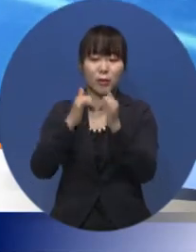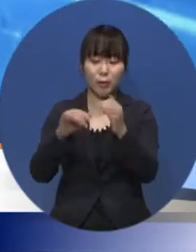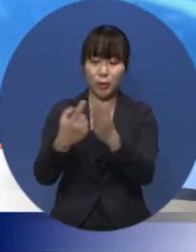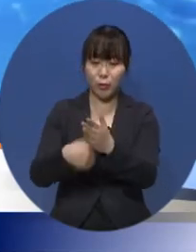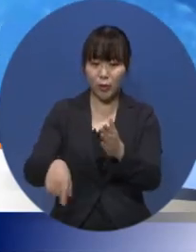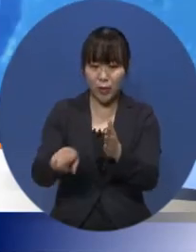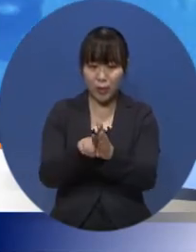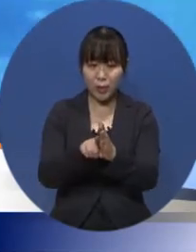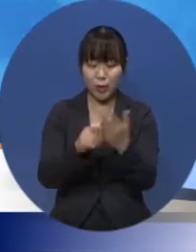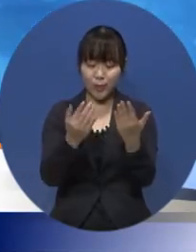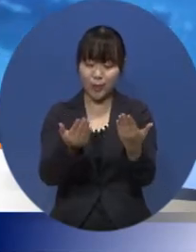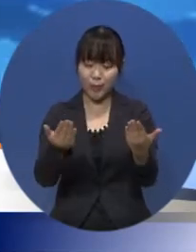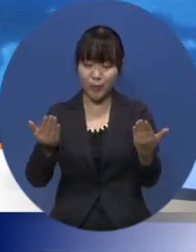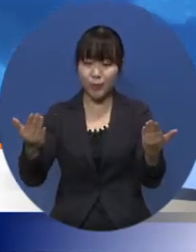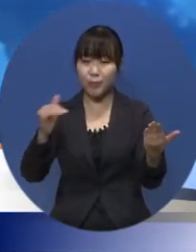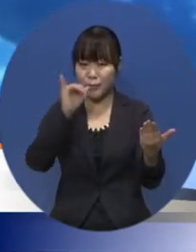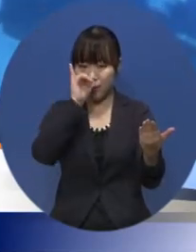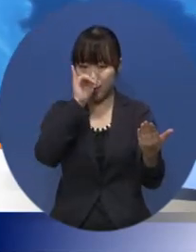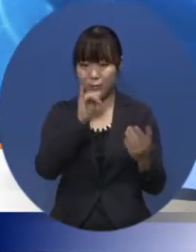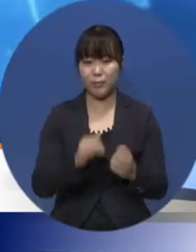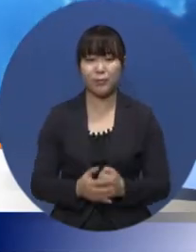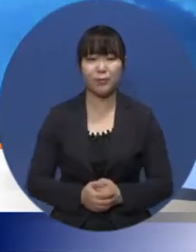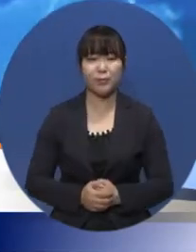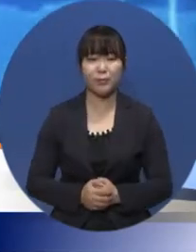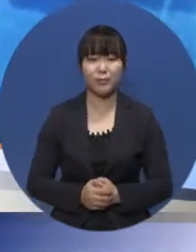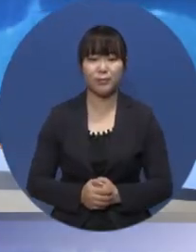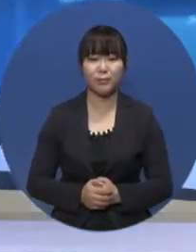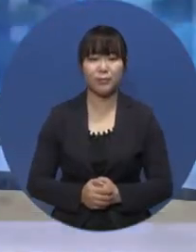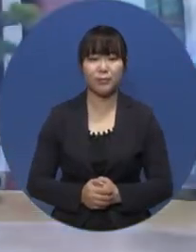위해 전시를 마련했습니다. 이소영 기자입니다.